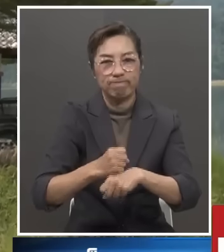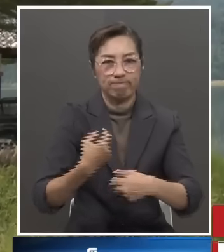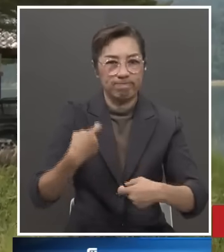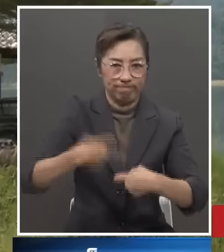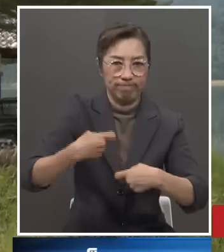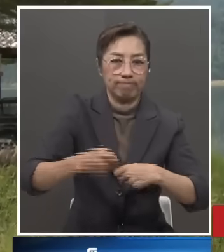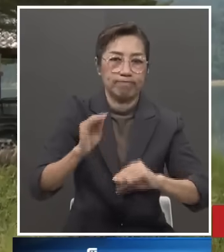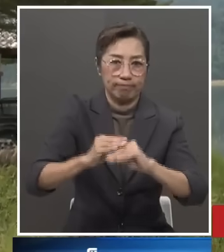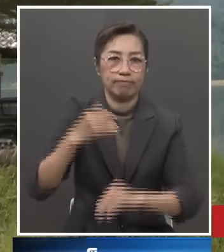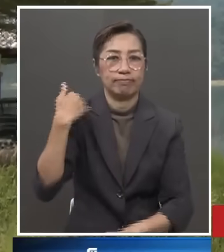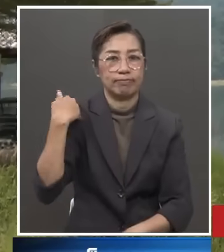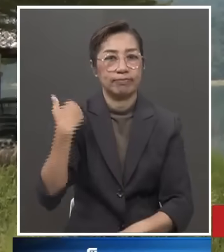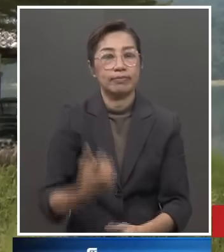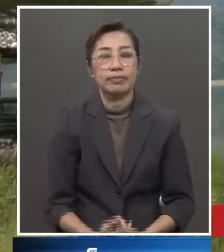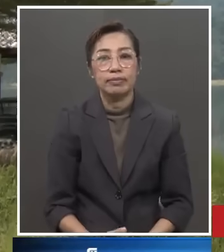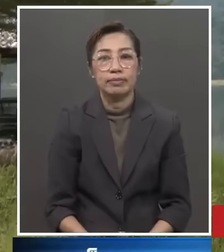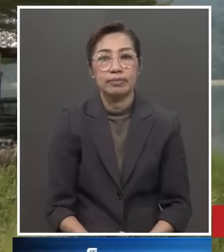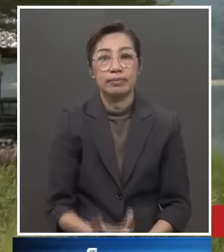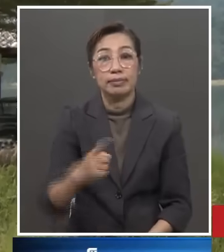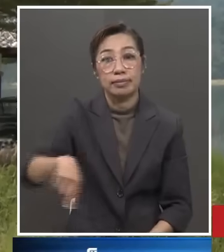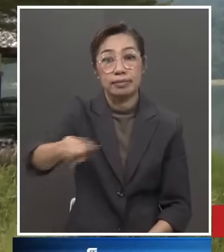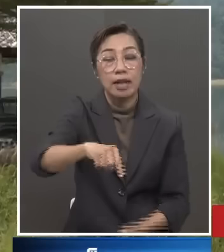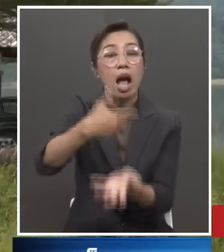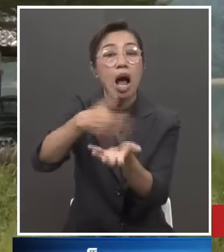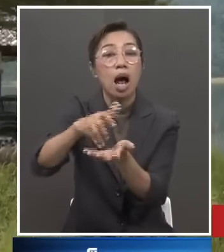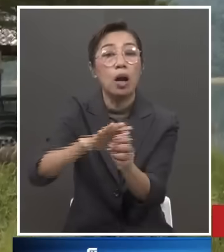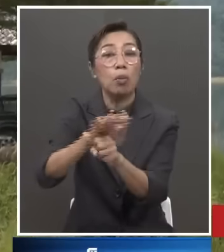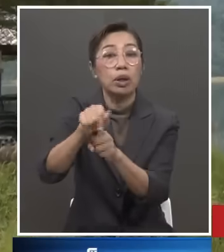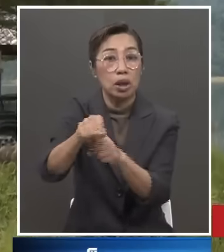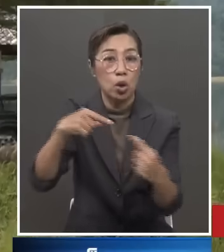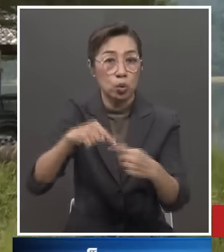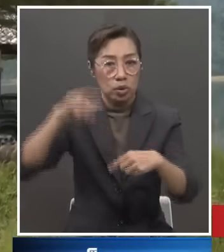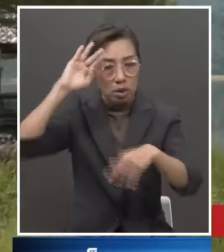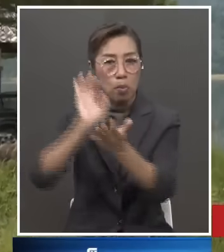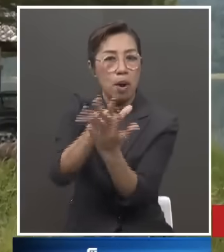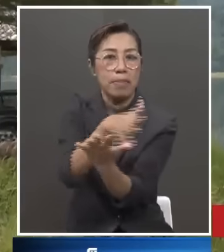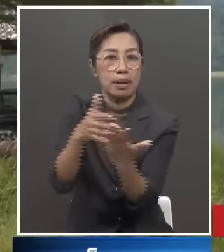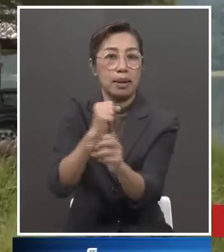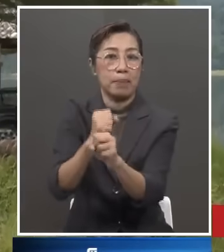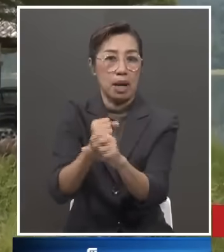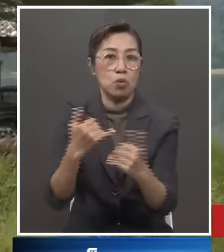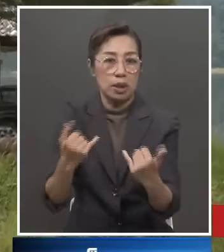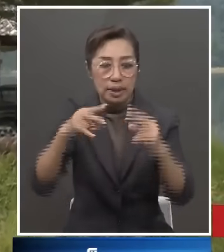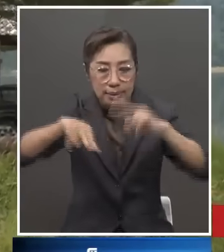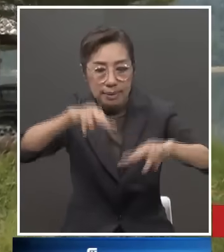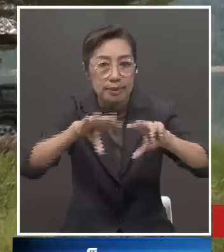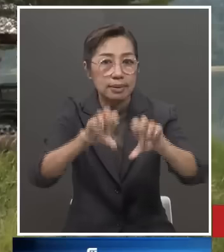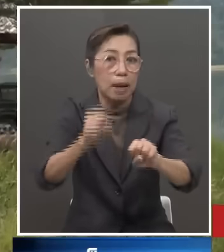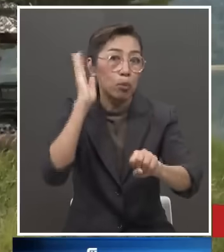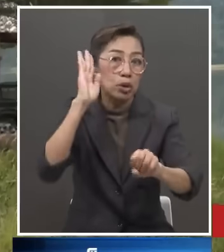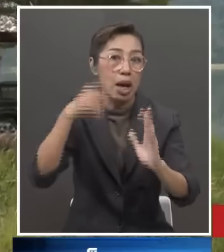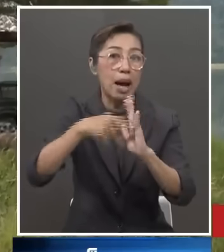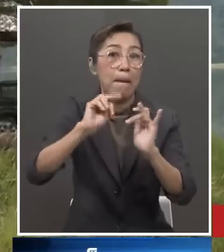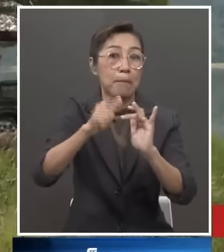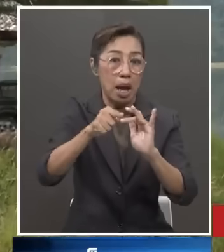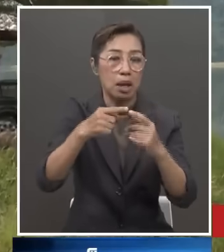เพิ่มความยากลำบากไปอีกค่ะอันนี้เป็นเพียงส่วนหนึ่งนะคะของการปฏิบัติการของเจ้าหน้าที่ในการไล่ล่าตัวเสียแป้งทั้ง